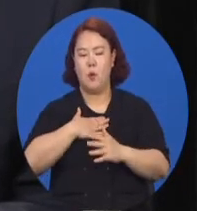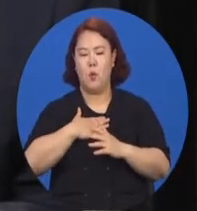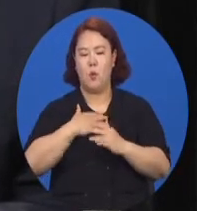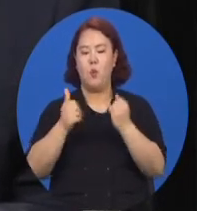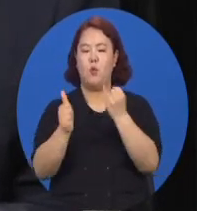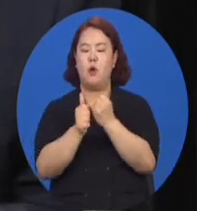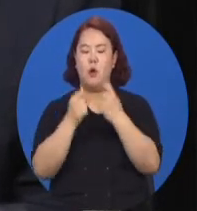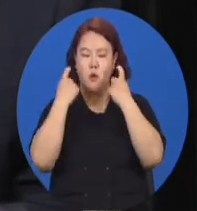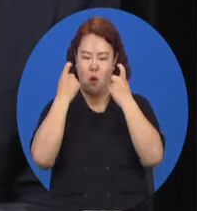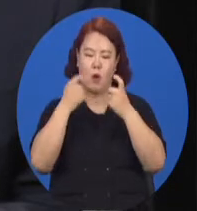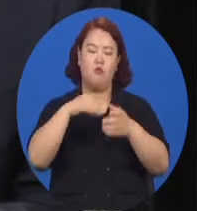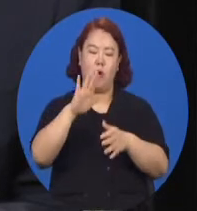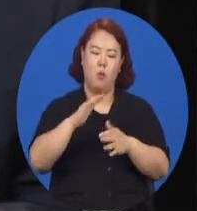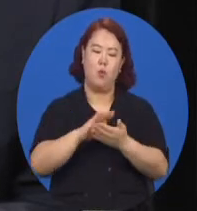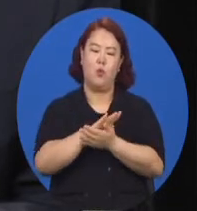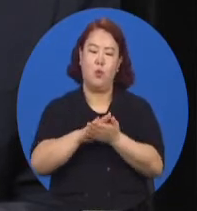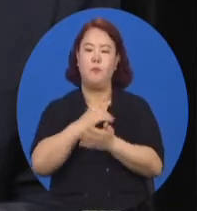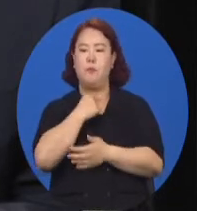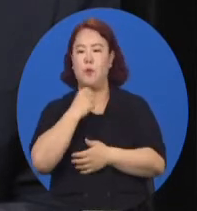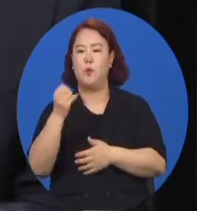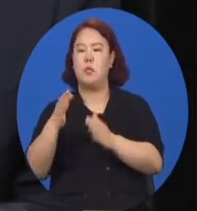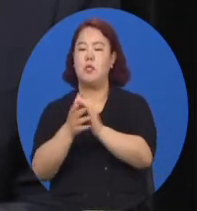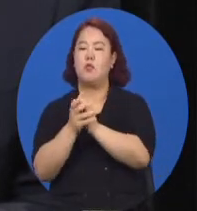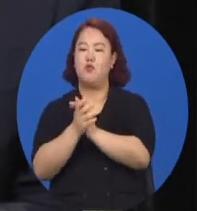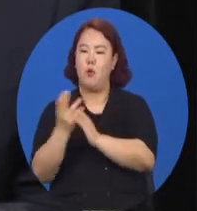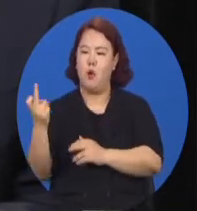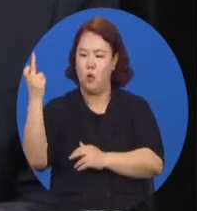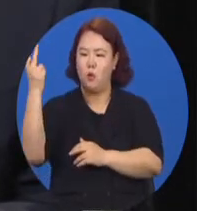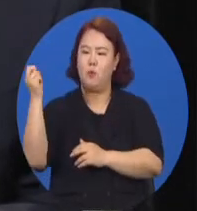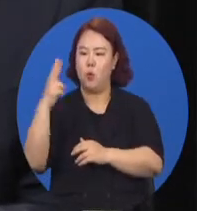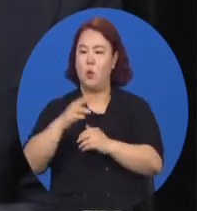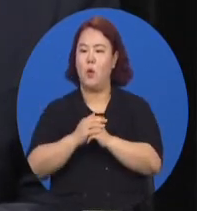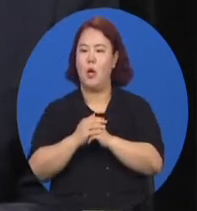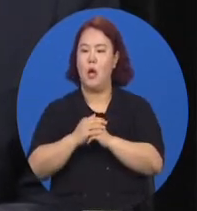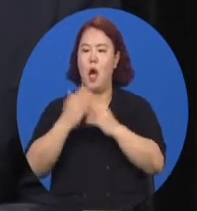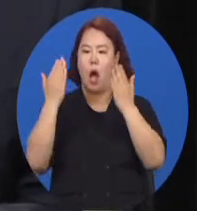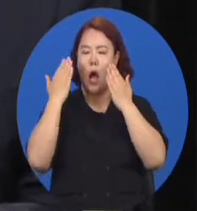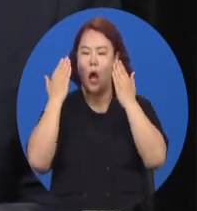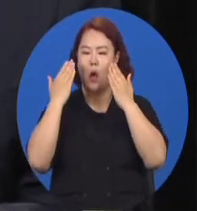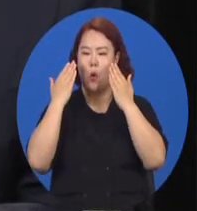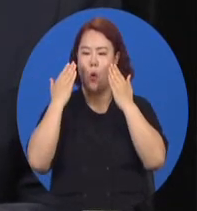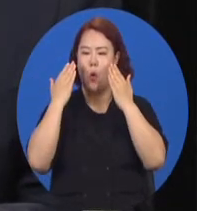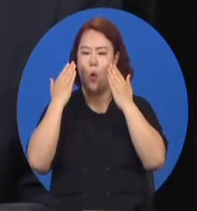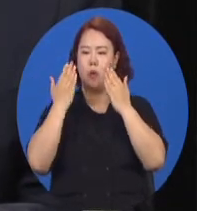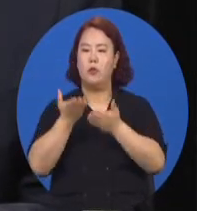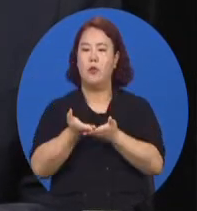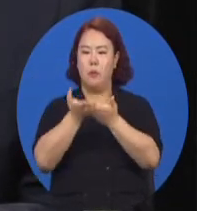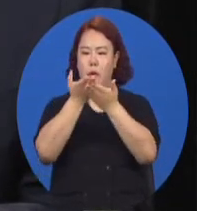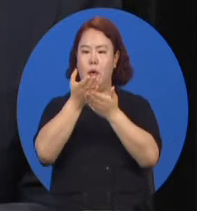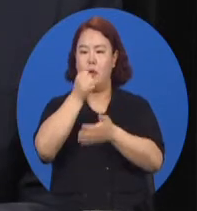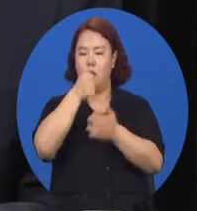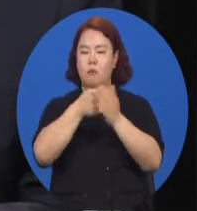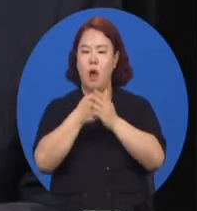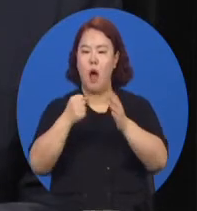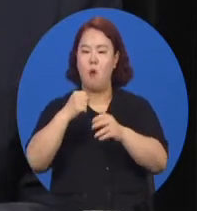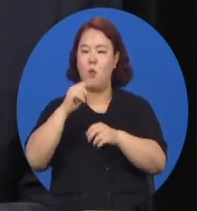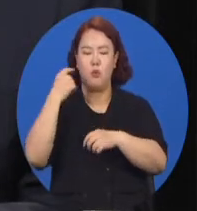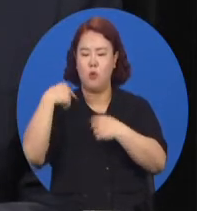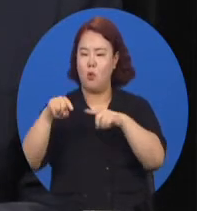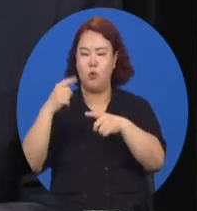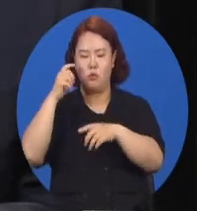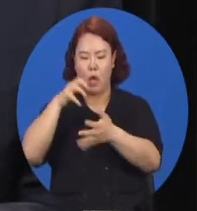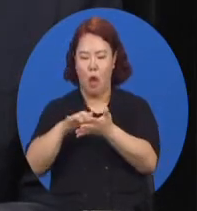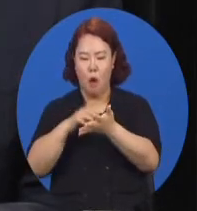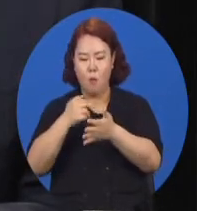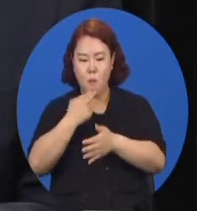즐기겠다 해서 친구 형님이고 또 학교 선배님이시기에 아무런 정치적 계산 없이 양보를 했습니다만